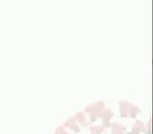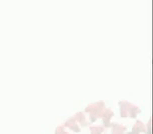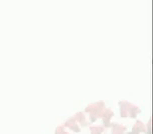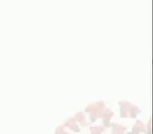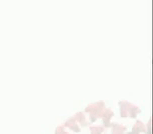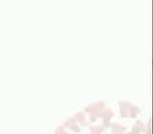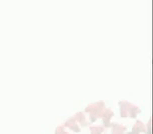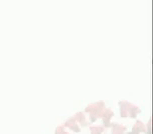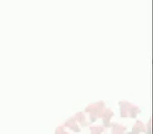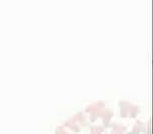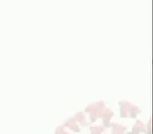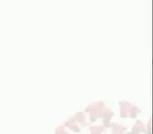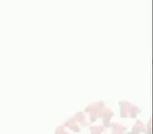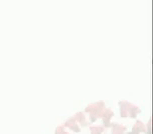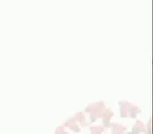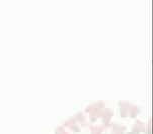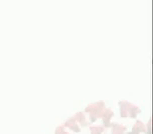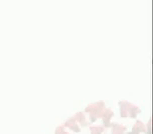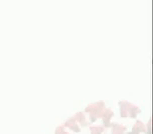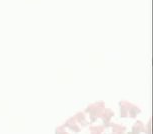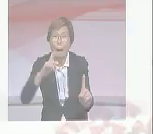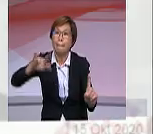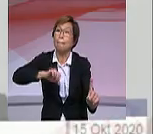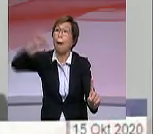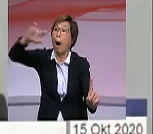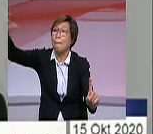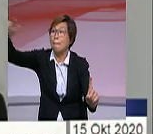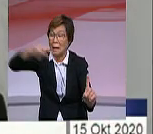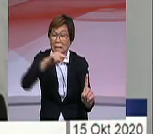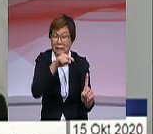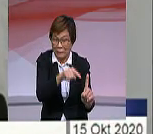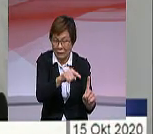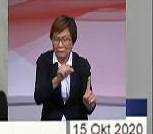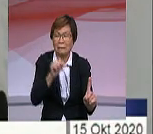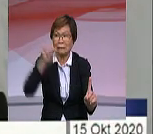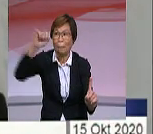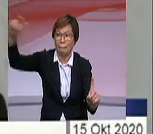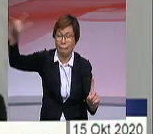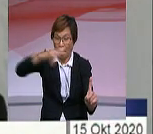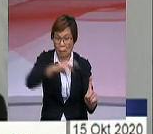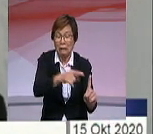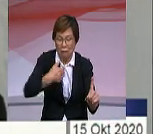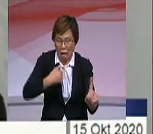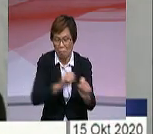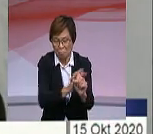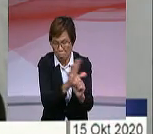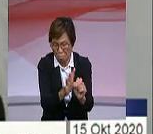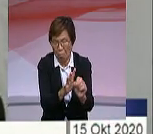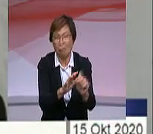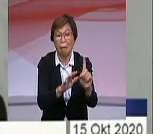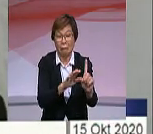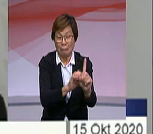14,329 telah dikenal pasti hasil saringan pulang dari kawasan berisiko tinggi di Sabah. Kes dikesan positif COVID-19